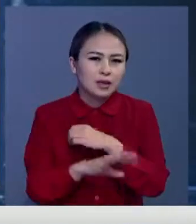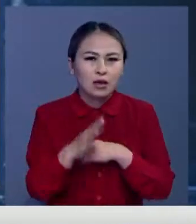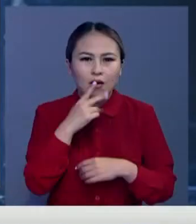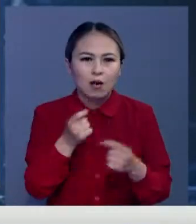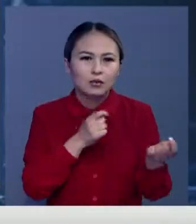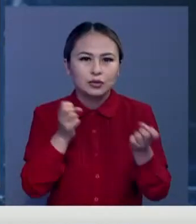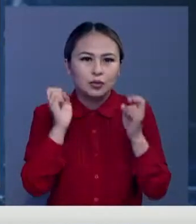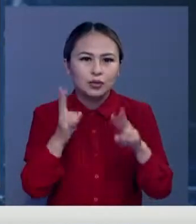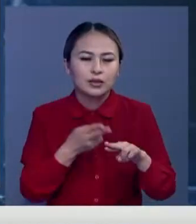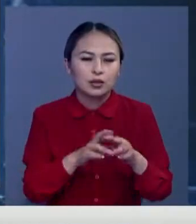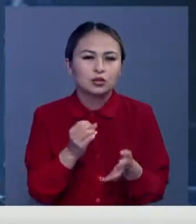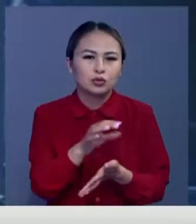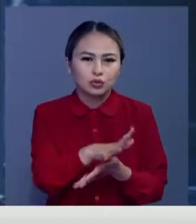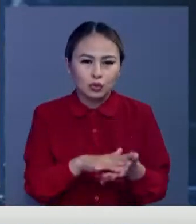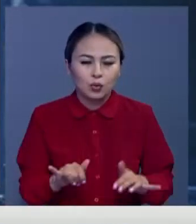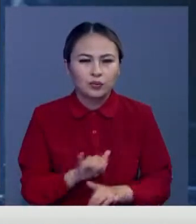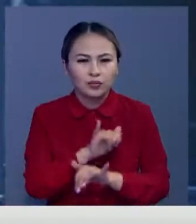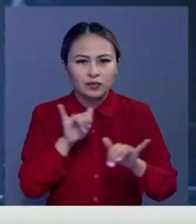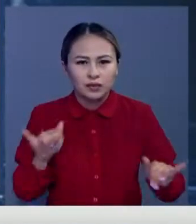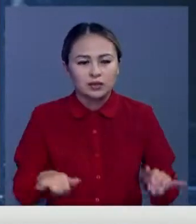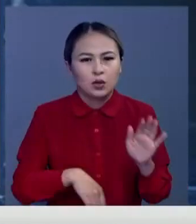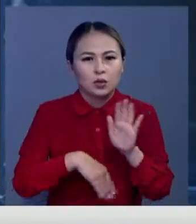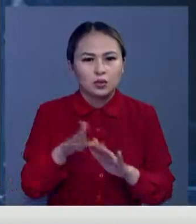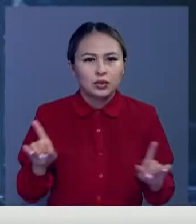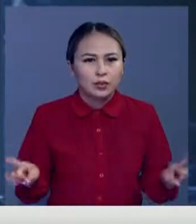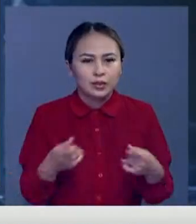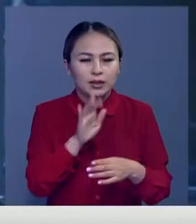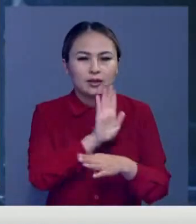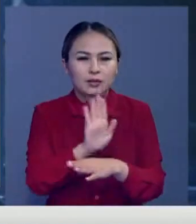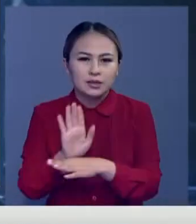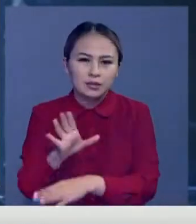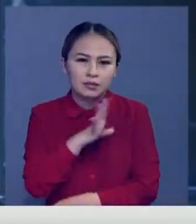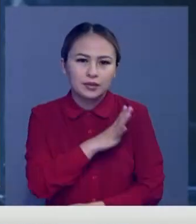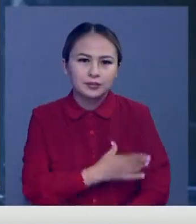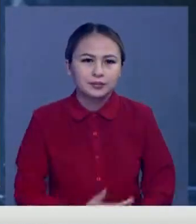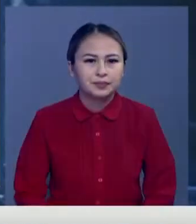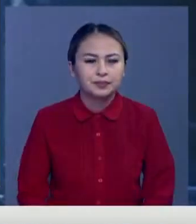ұлттық қауіпсіздік жүйесін одан әрі жетілдіру мақсатында бірқатар тапсырма берді.